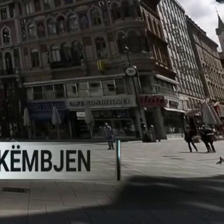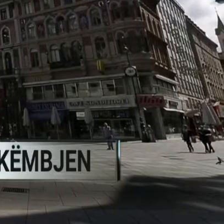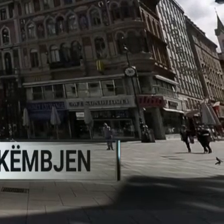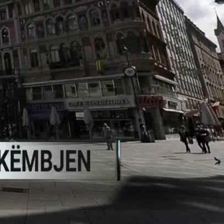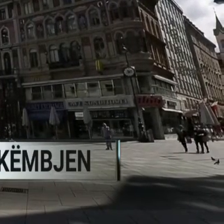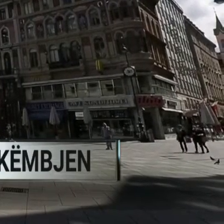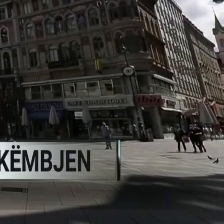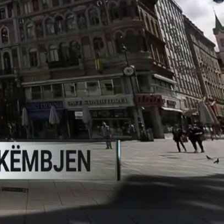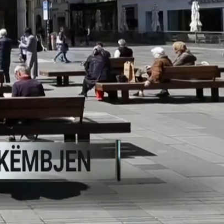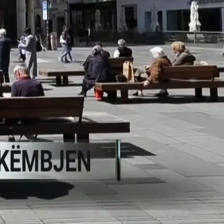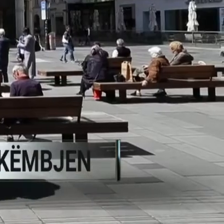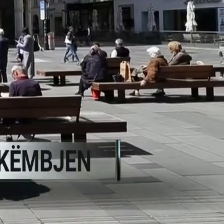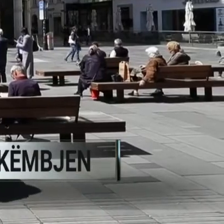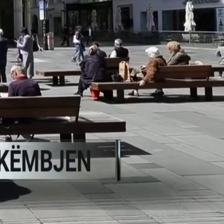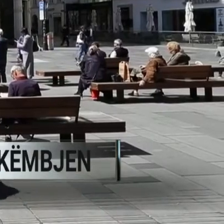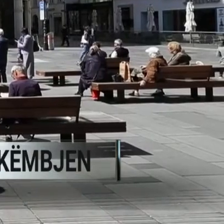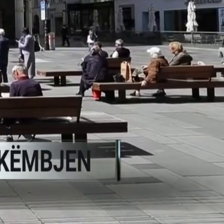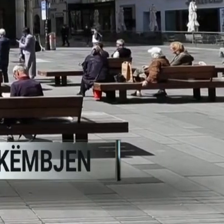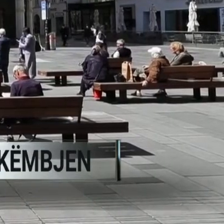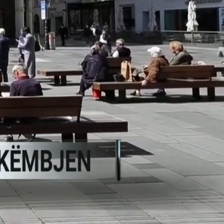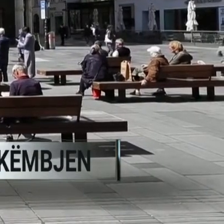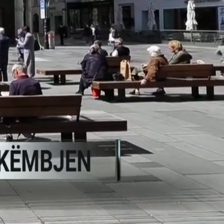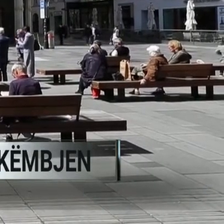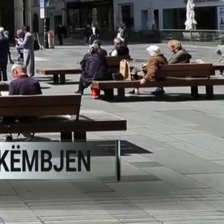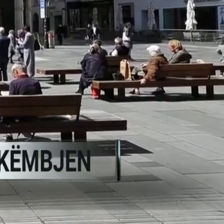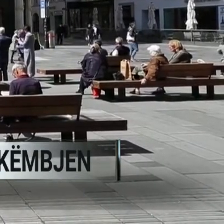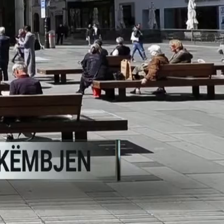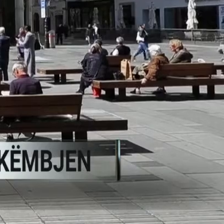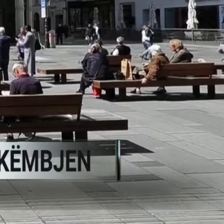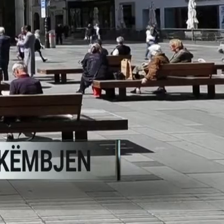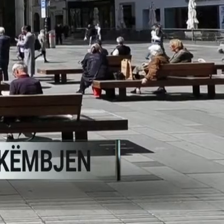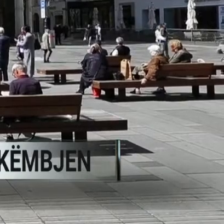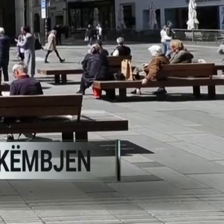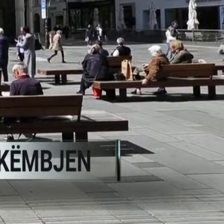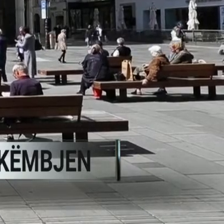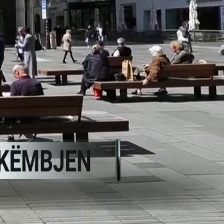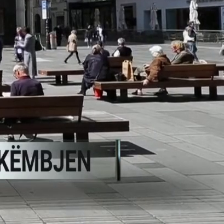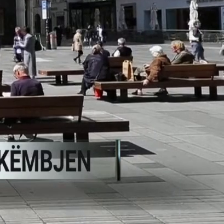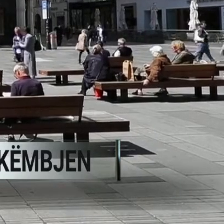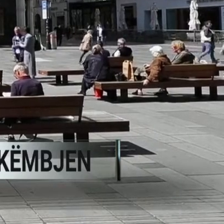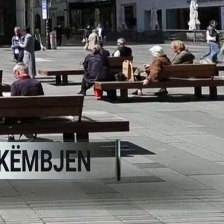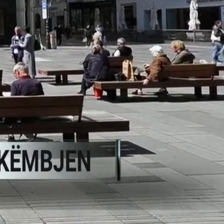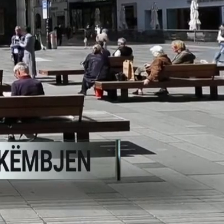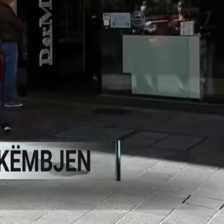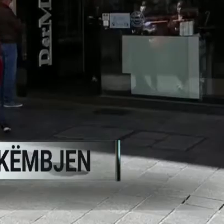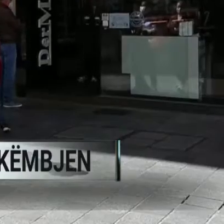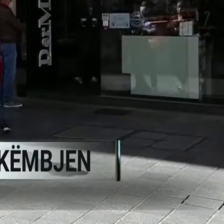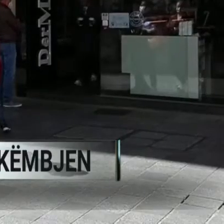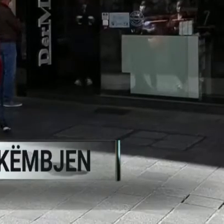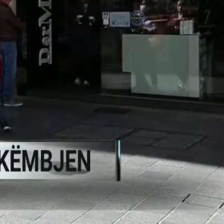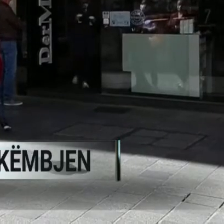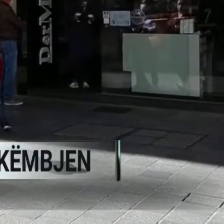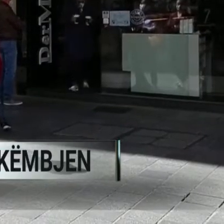Austria ishte një ndër vendet e para që aplikoi kufizime për frenimin e pandemisë, por nuk pati shpërthim të pakontrollueshëm të rasteve.